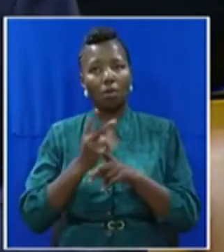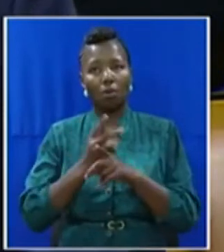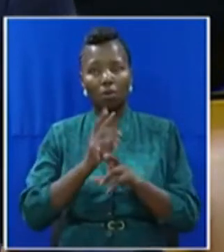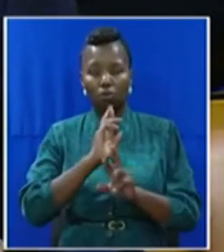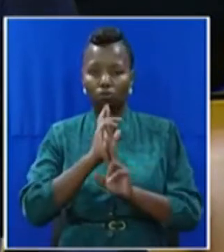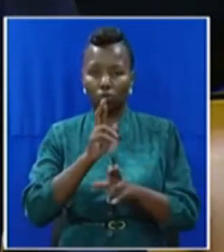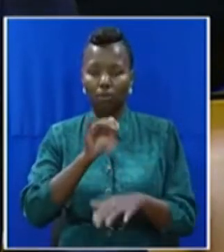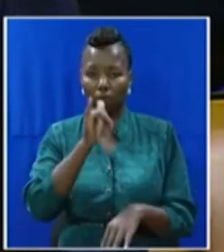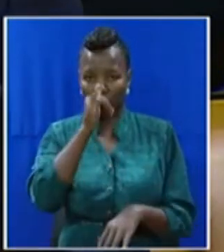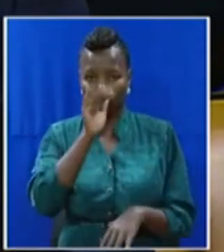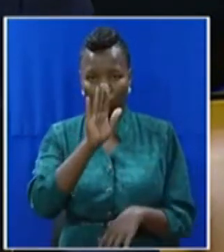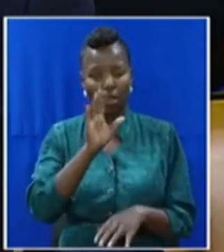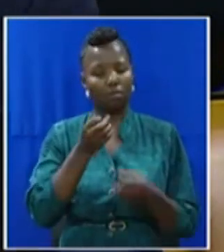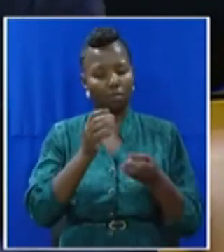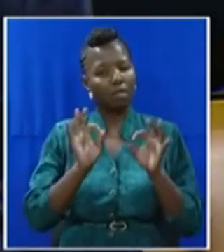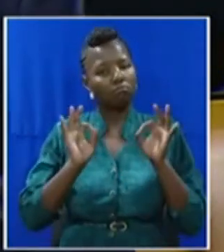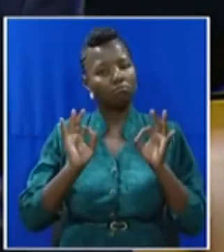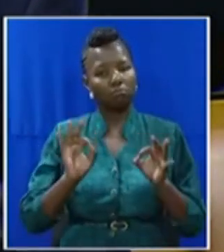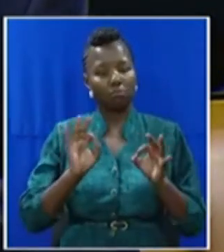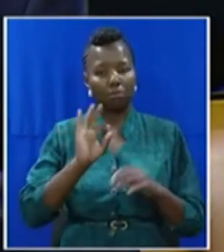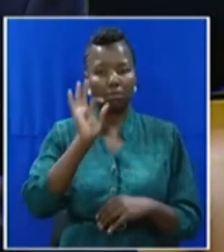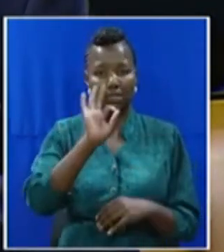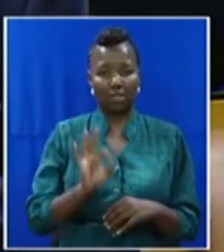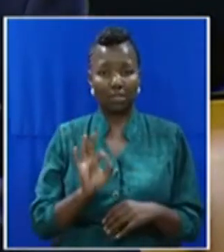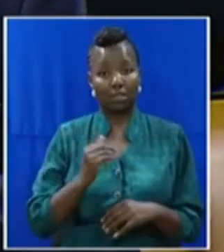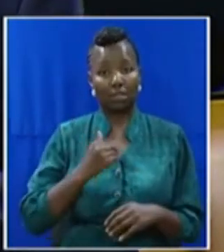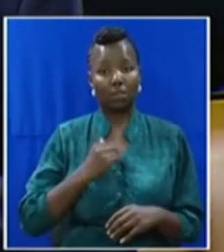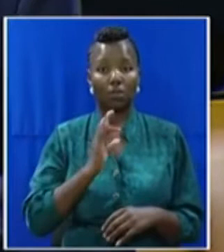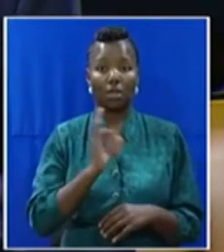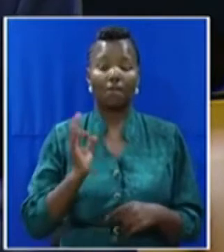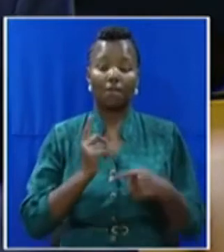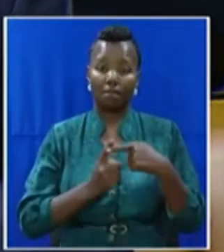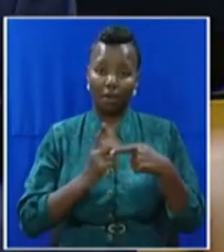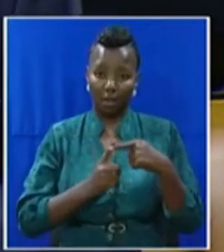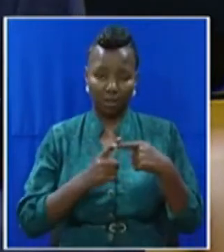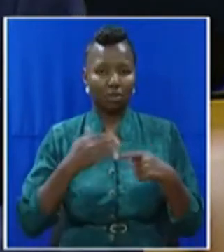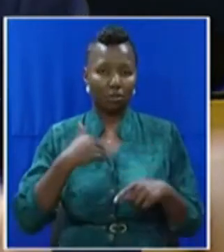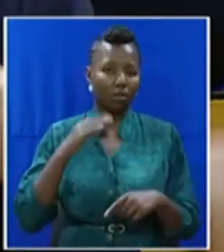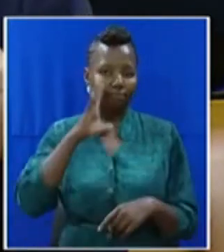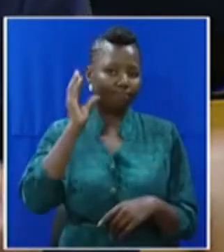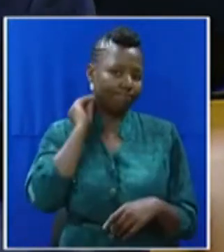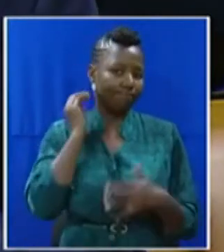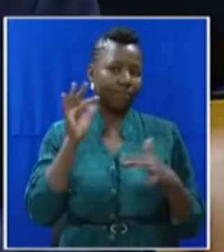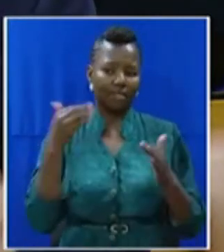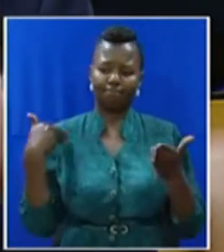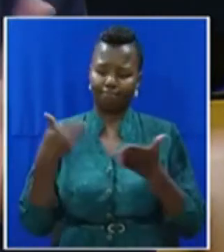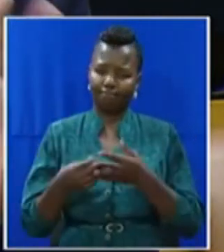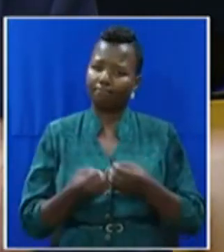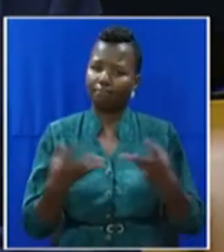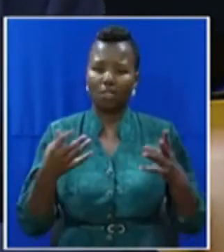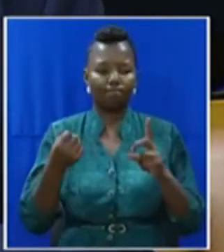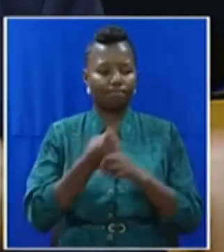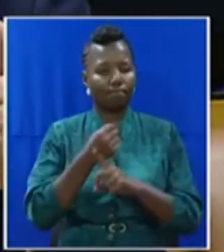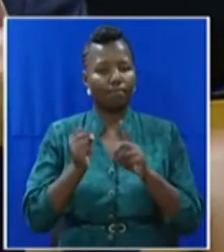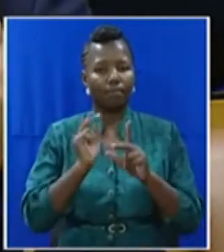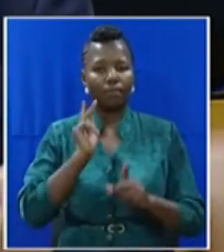wat misdaad rapporteert die rechte statistiek deurgee en een correcte prentjie kan gee. Die VF Plus neemt met kommer kennis van die groot aantal aanvallen, zoals